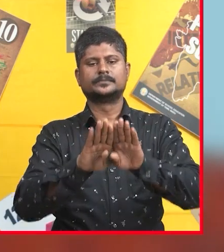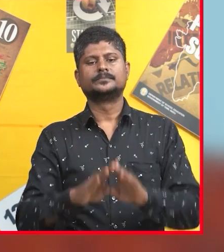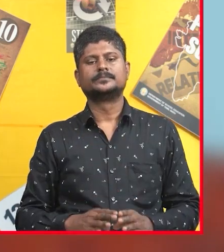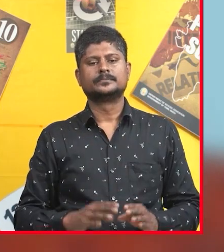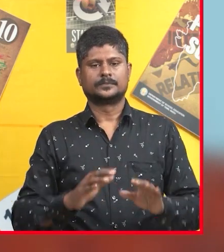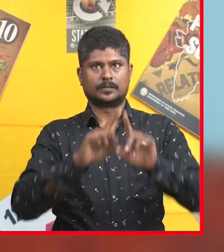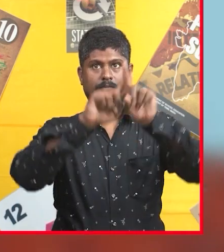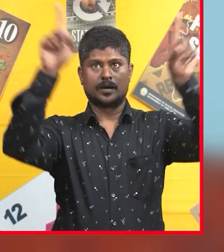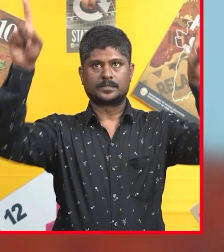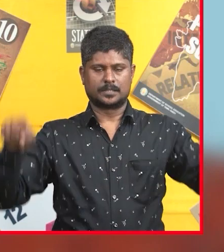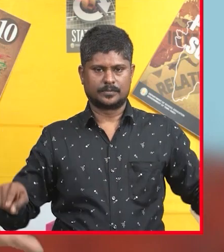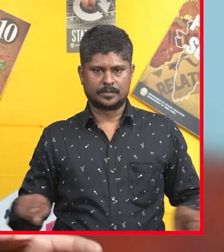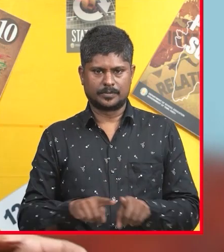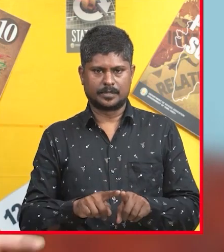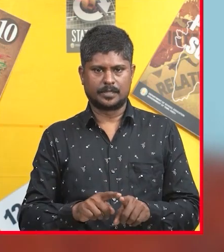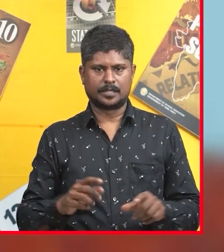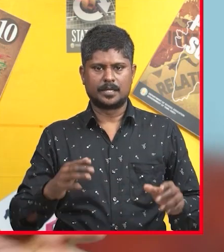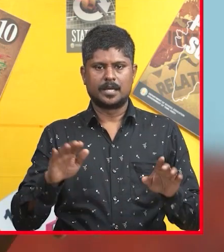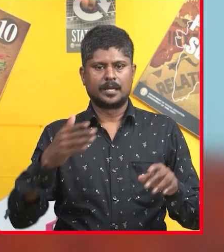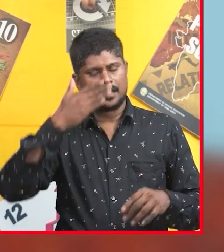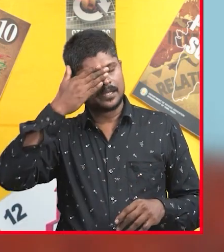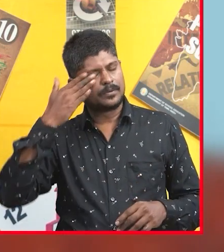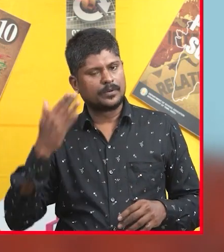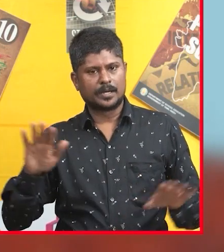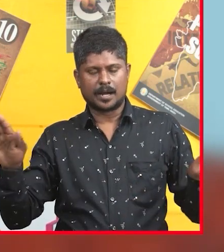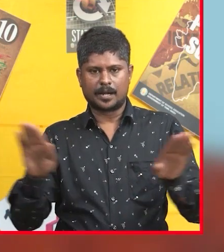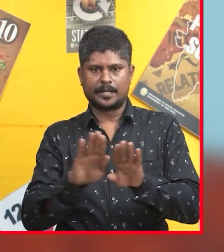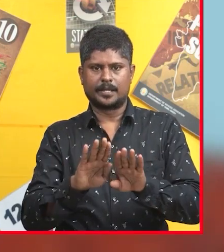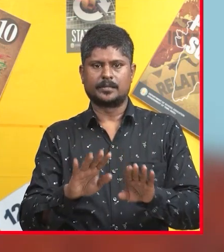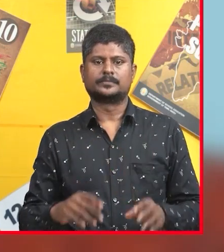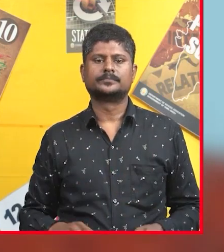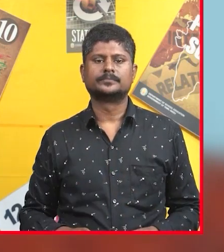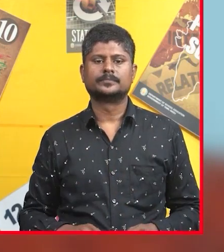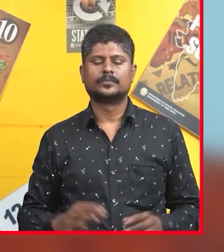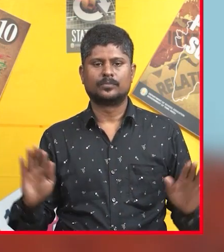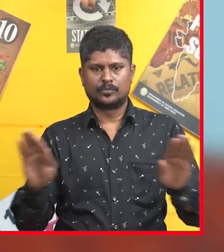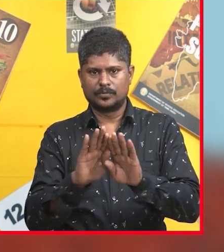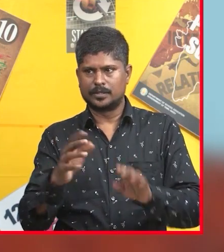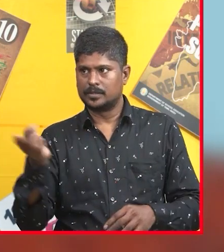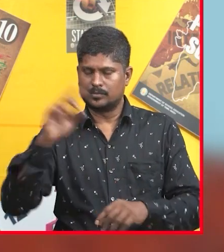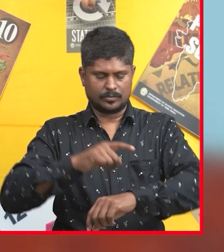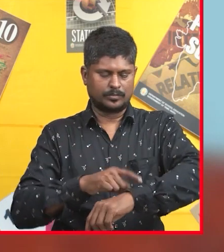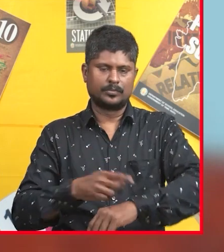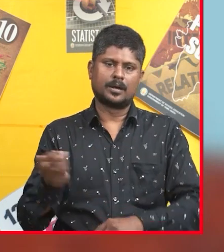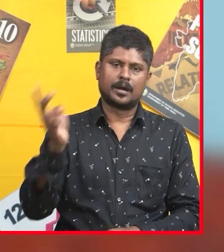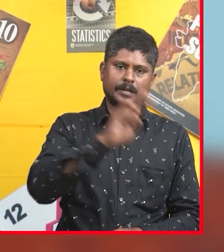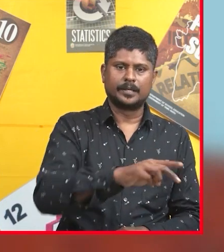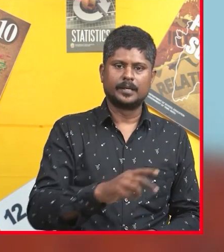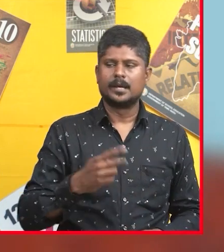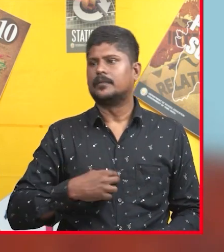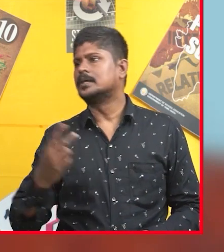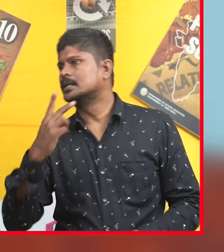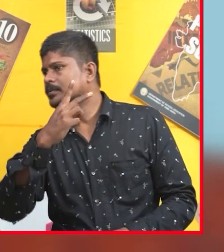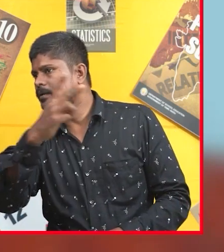வீட்டு வாசற்படி இருக்கும் இல்லையா, அந்த வீட்டு வாசற்படி இரவு நேரத்துல அடைப்பனா மூடுவதற்கு முன்னாடி அந்த வாசல்